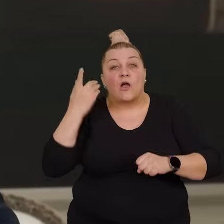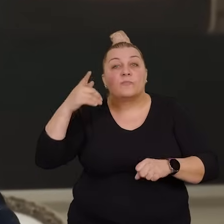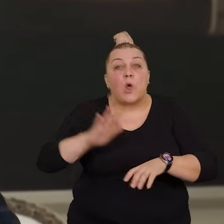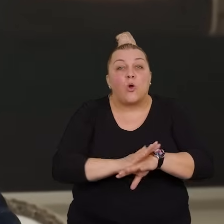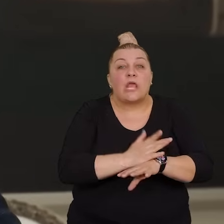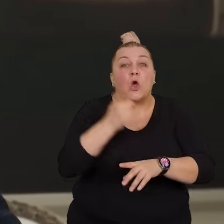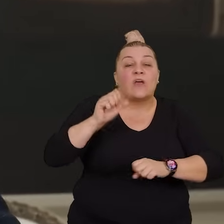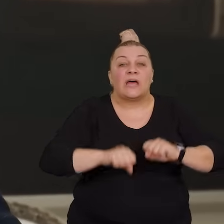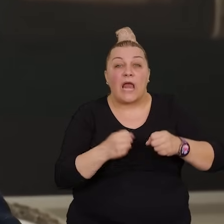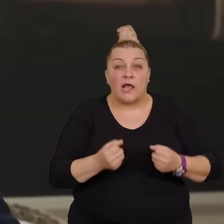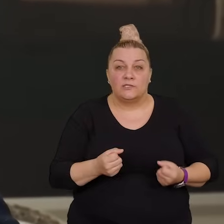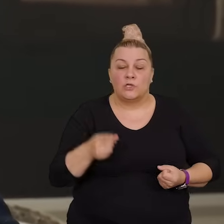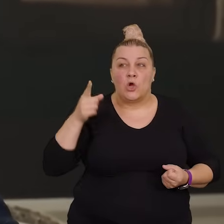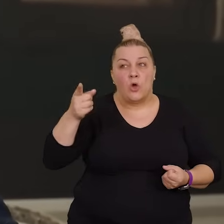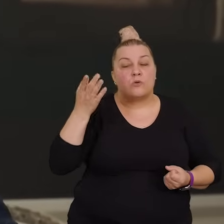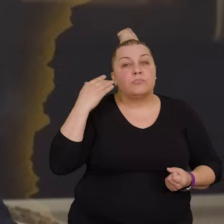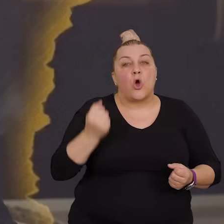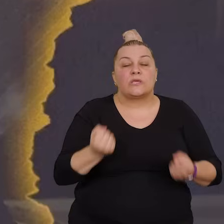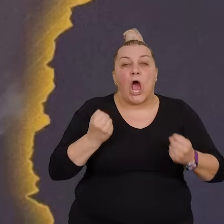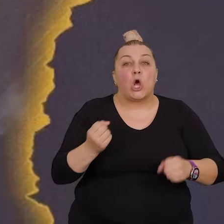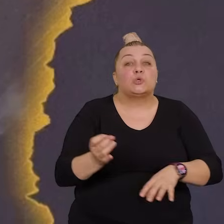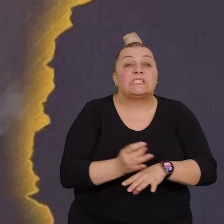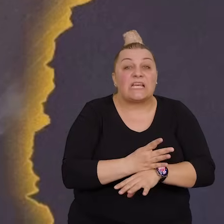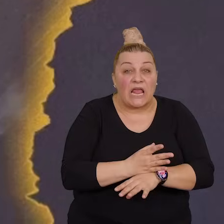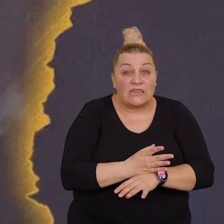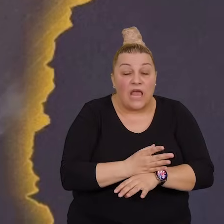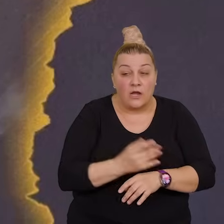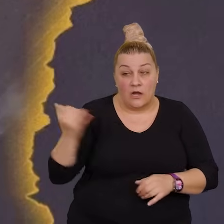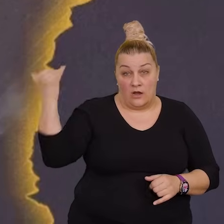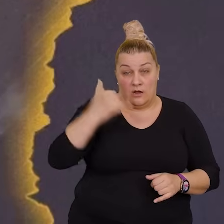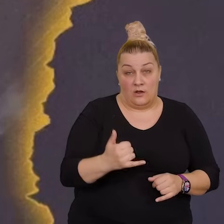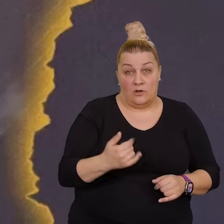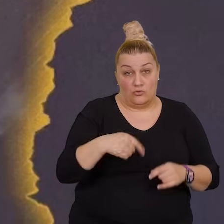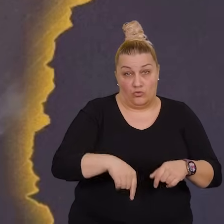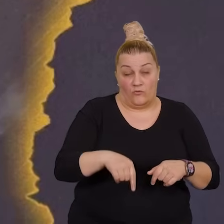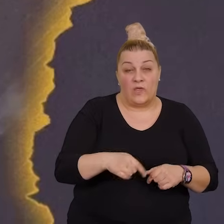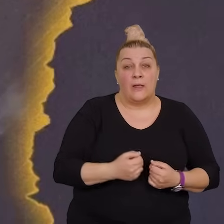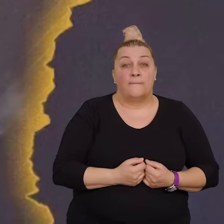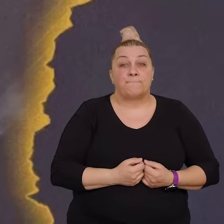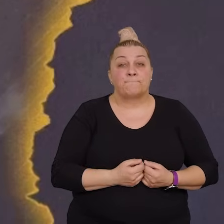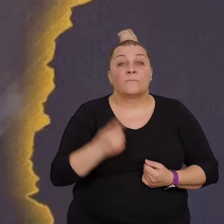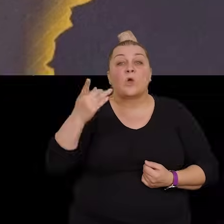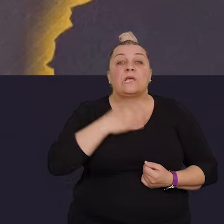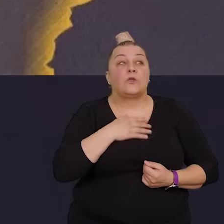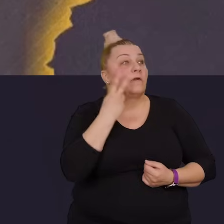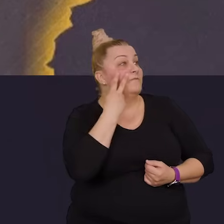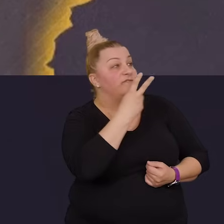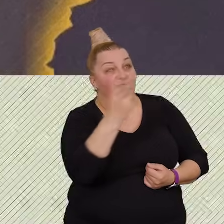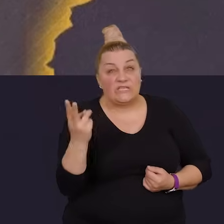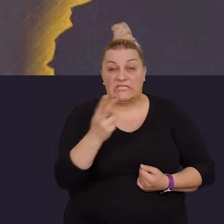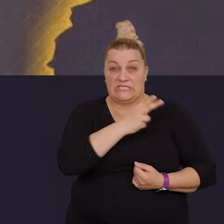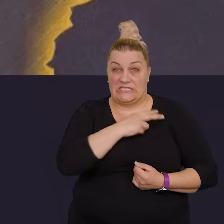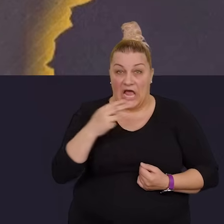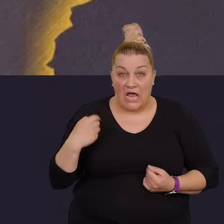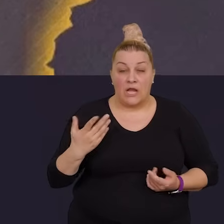On je bio sretan kad je došao u Zagreb. On je tražio da mu pokaže Zagreb, tražio je da mu...